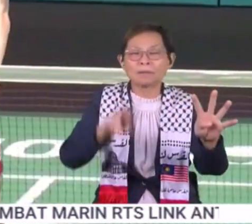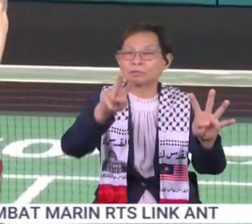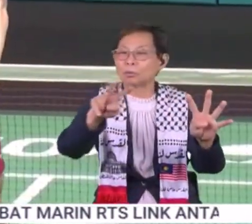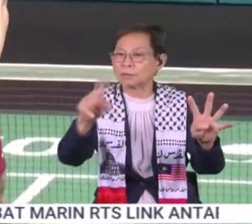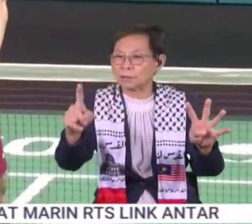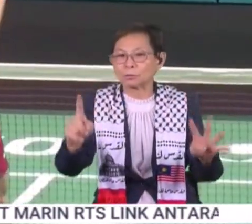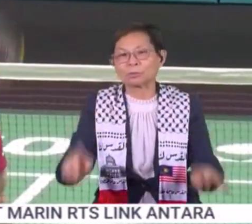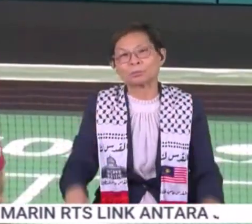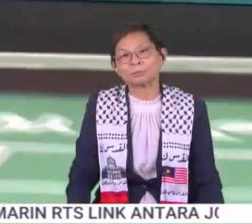21